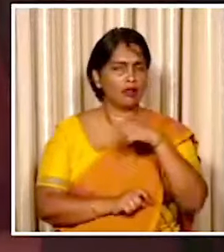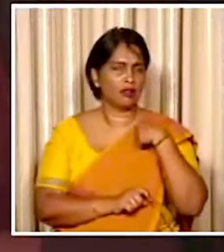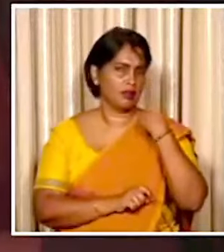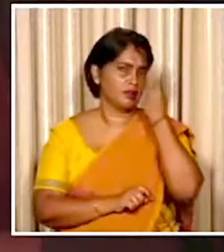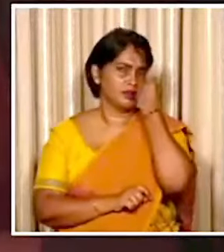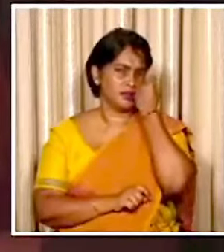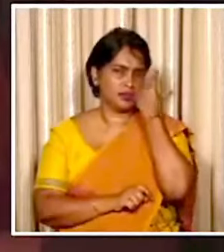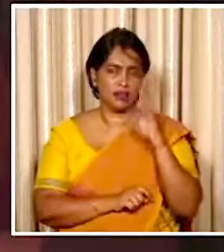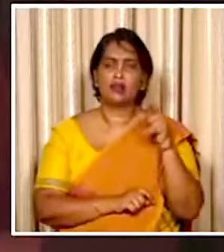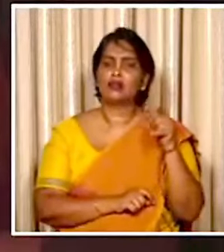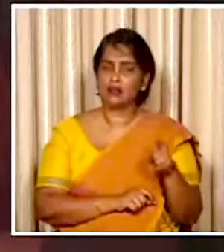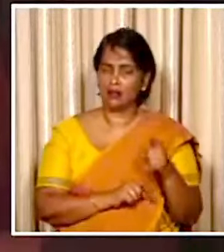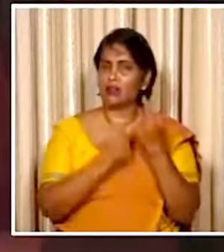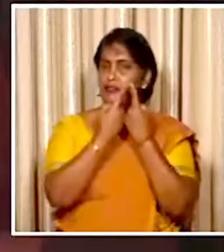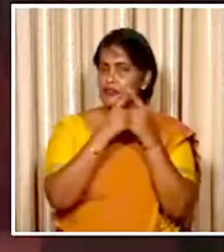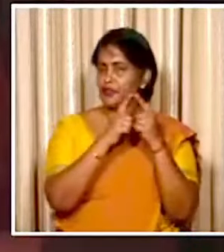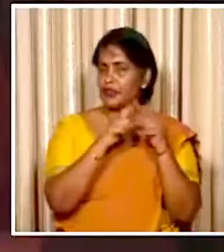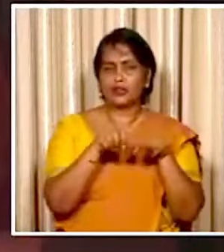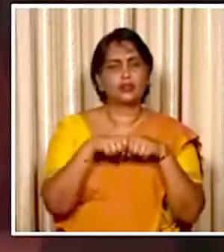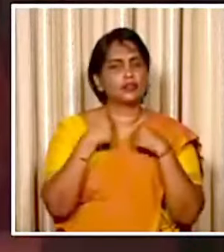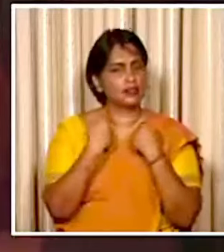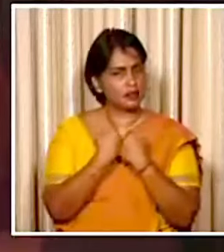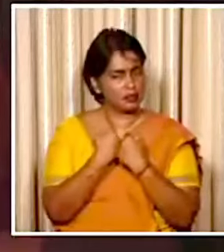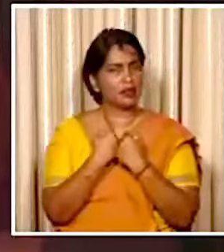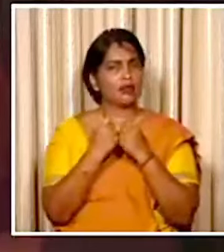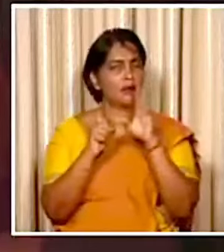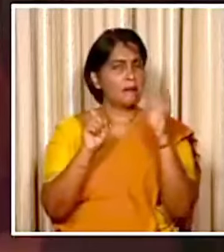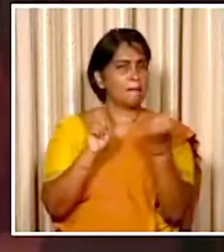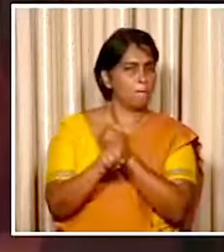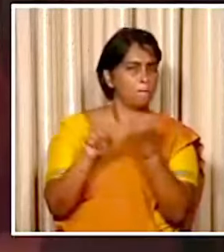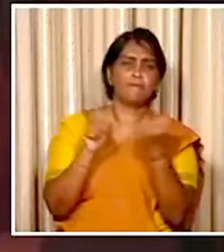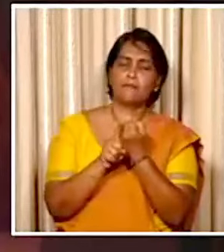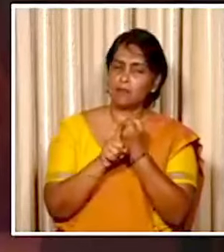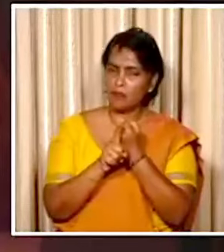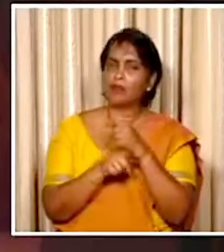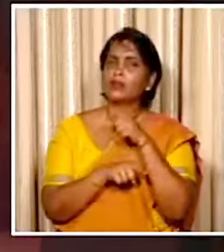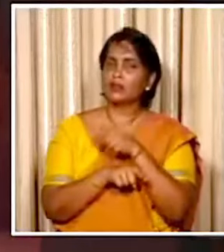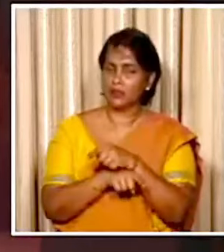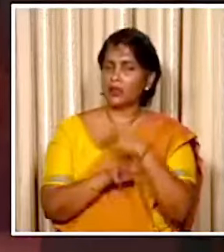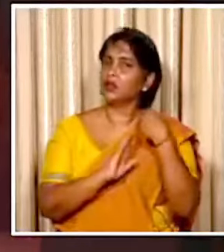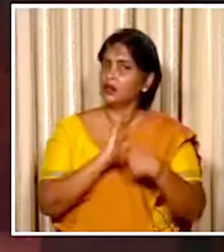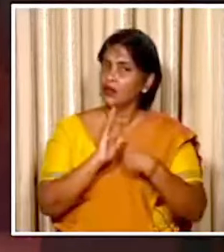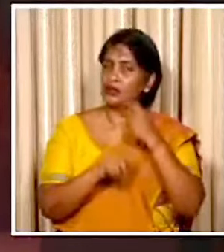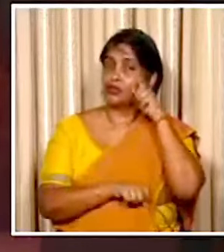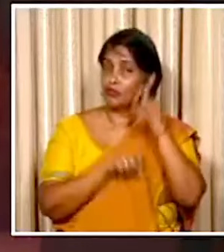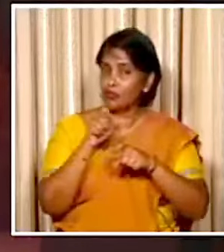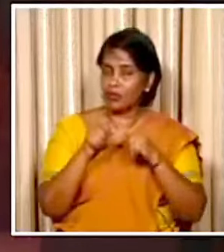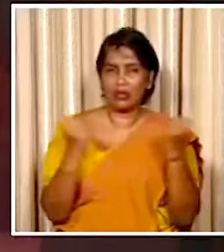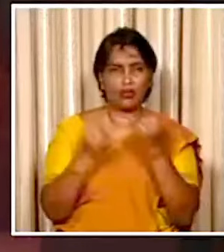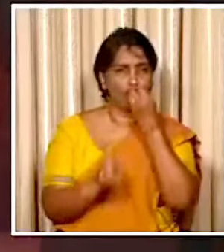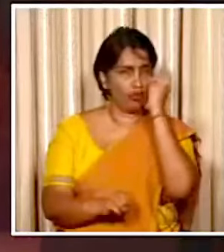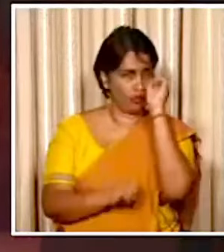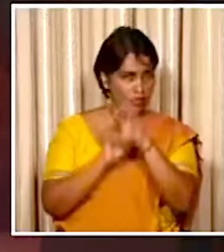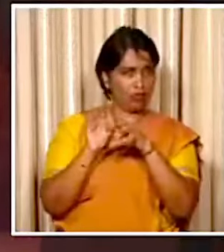වෙනවා මේ විවිධ සමාගම් විවිධ බලපෑම් කරලා මේ රටේ ජනතාවට කුණු කෑම